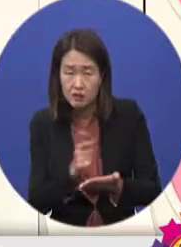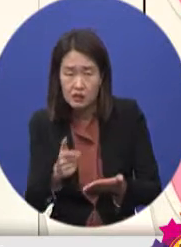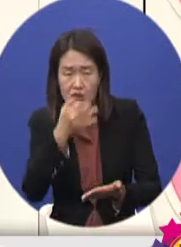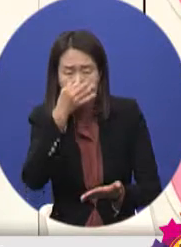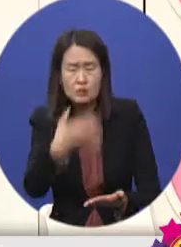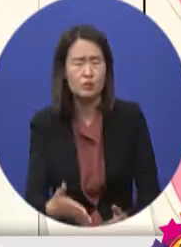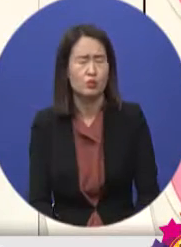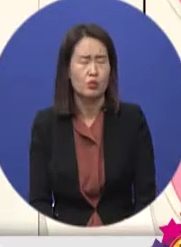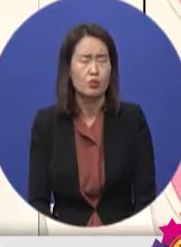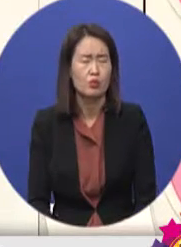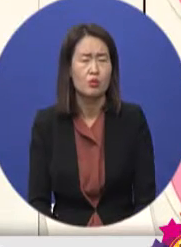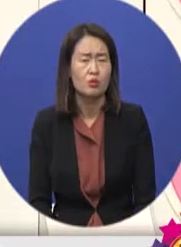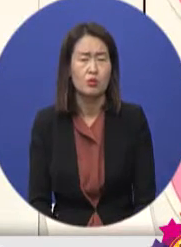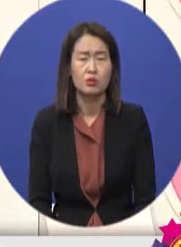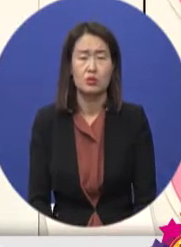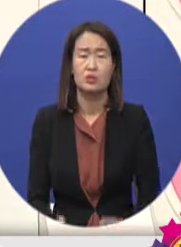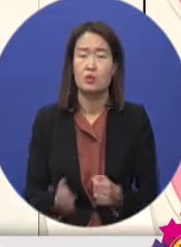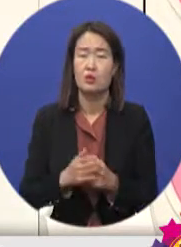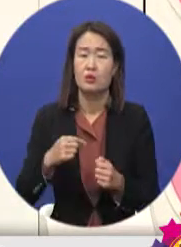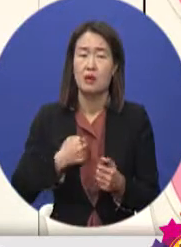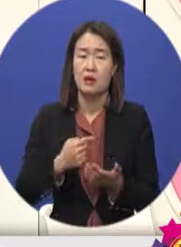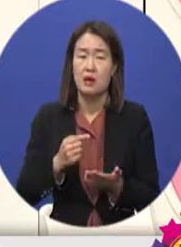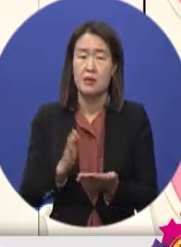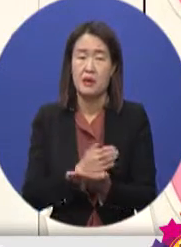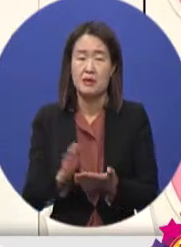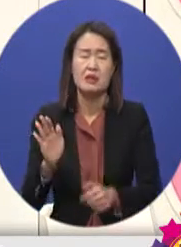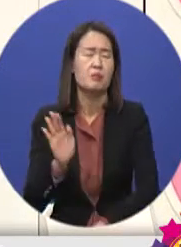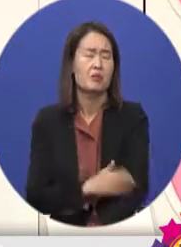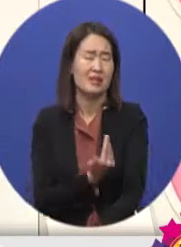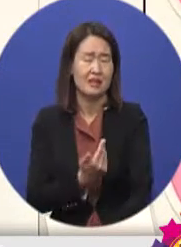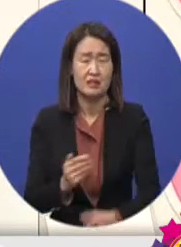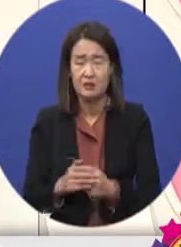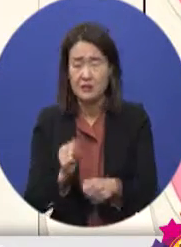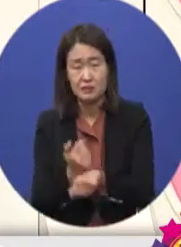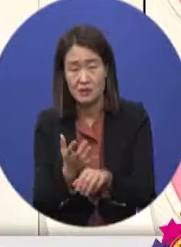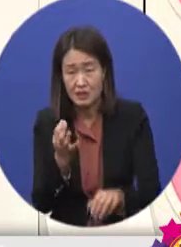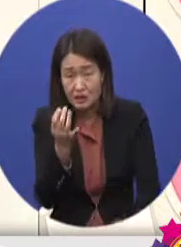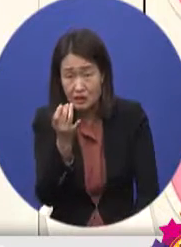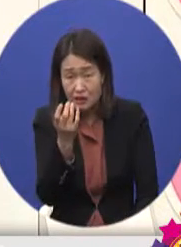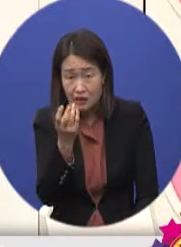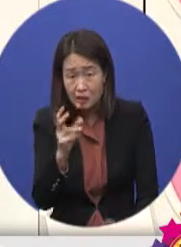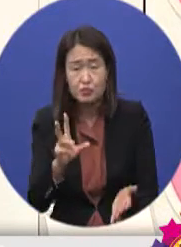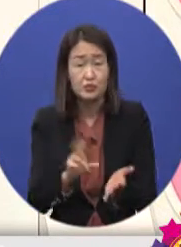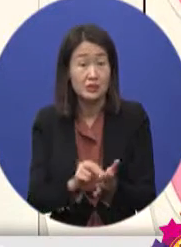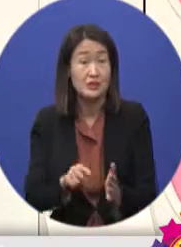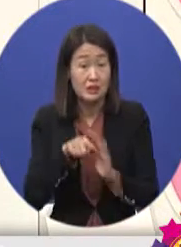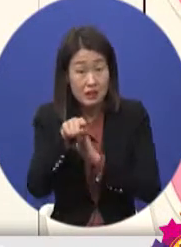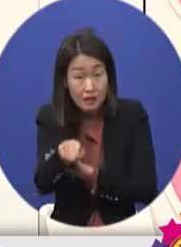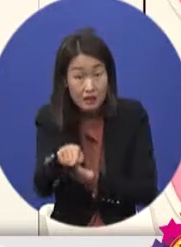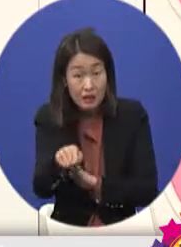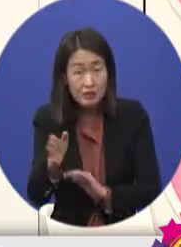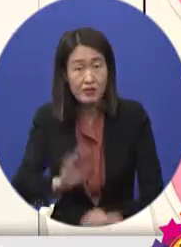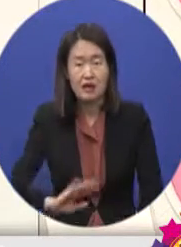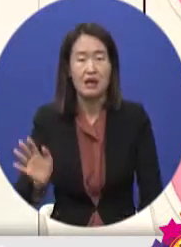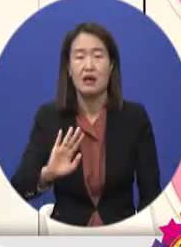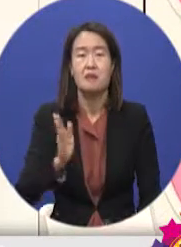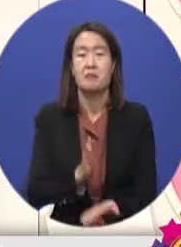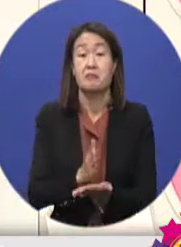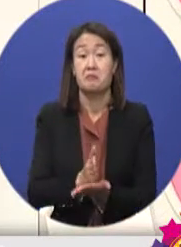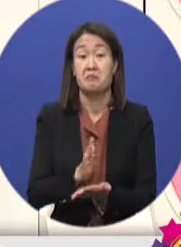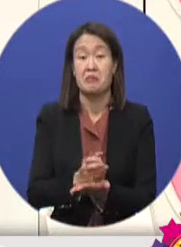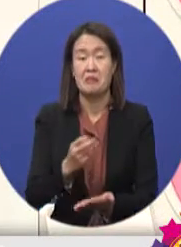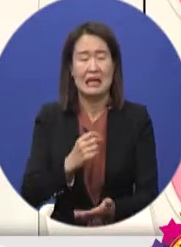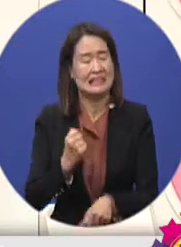굉장히 힘들더라고요. 그래서 판단을 못해서 철학관도 갔어요. 아이고. 제 판단이 안 서니까. 근데 절대 그런 거 하지